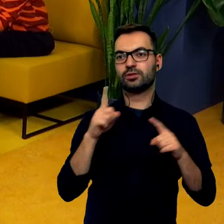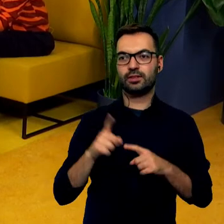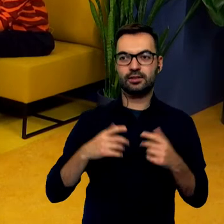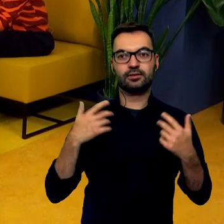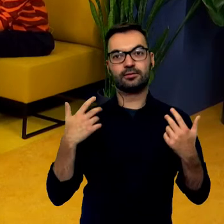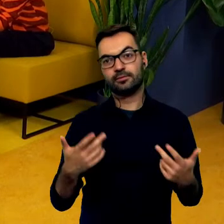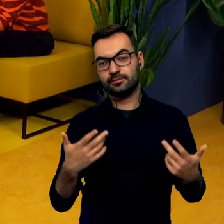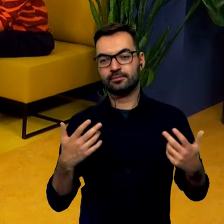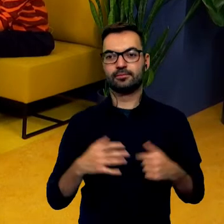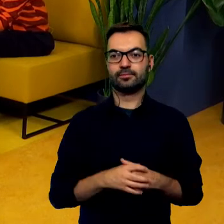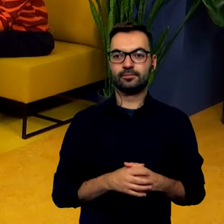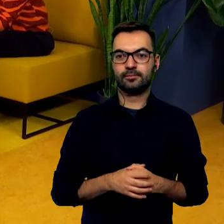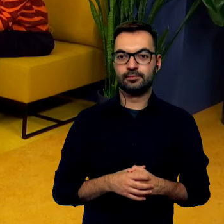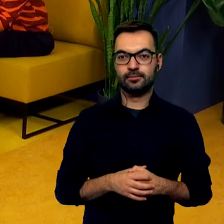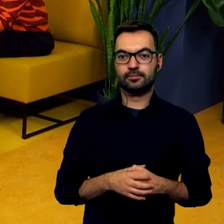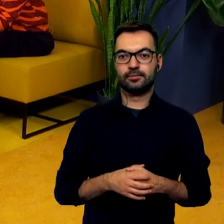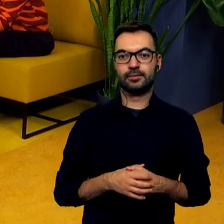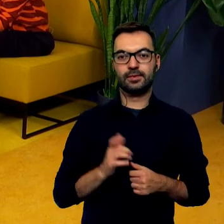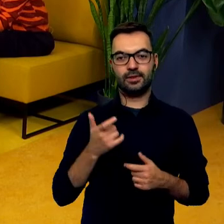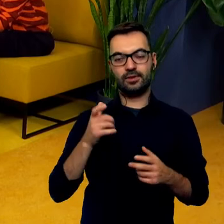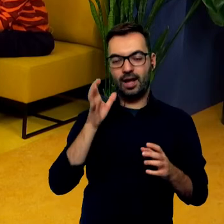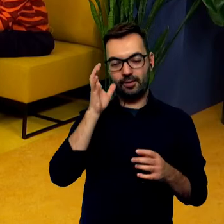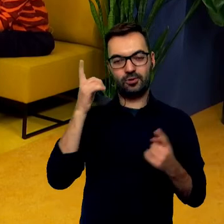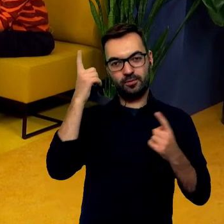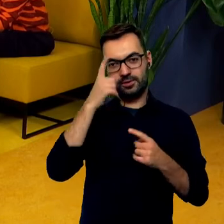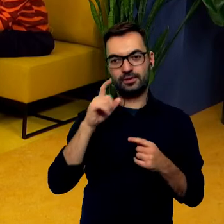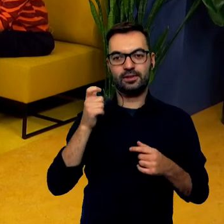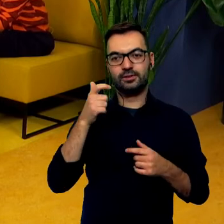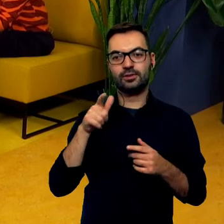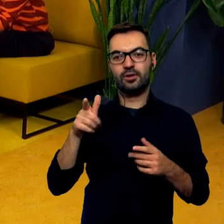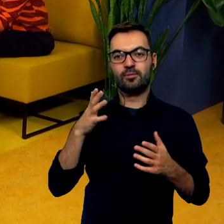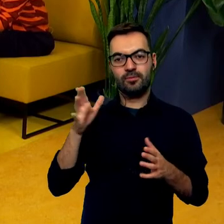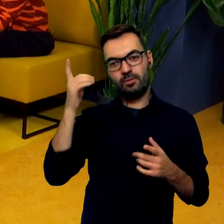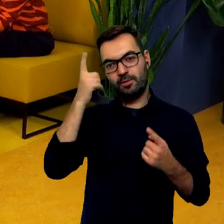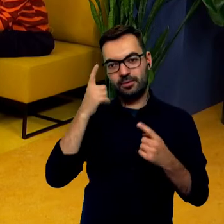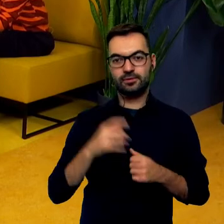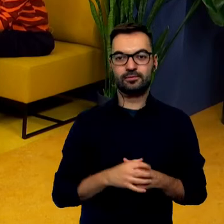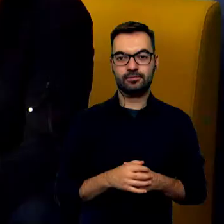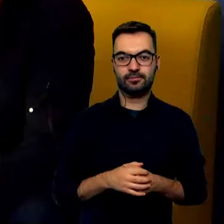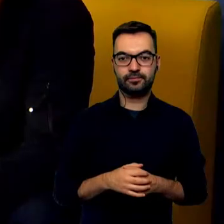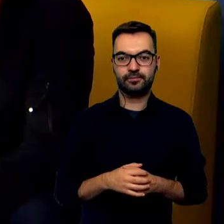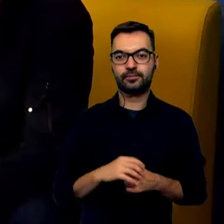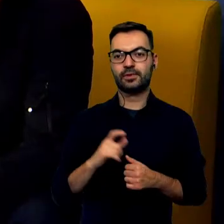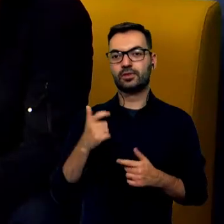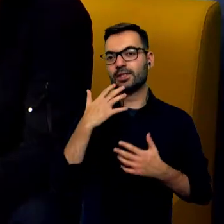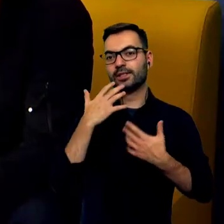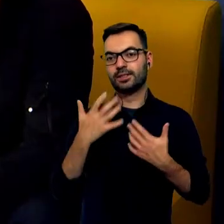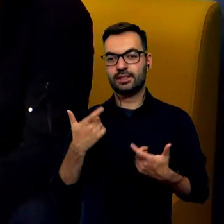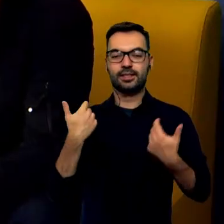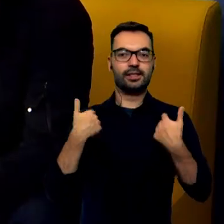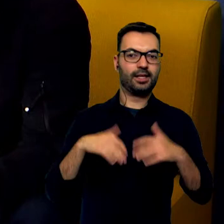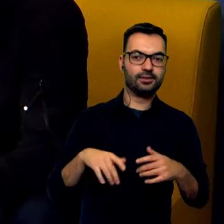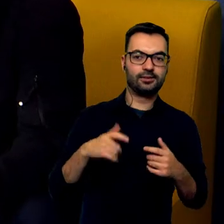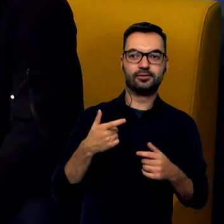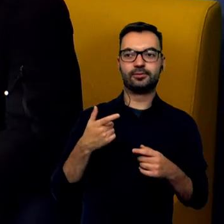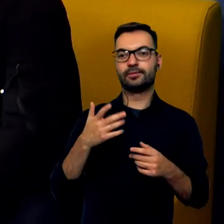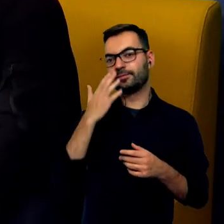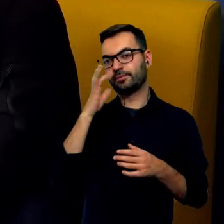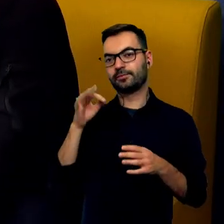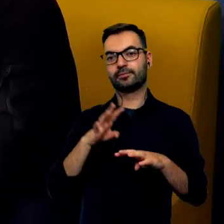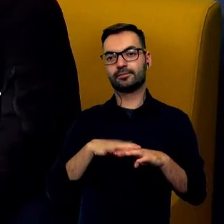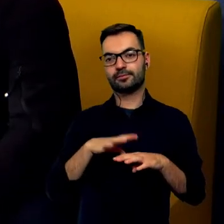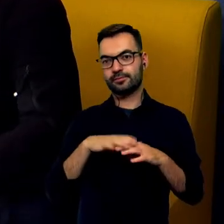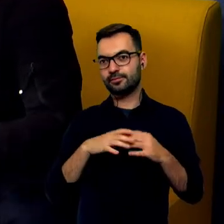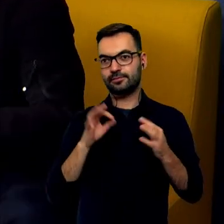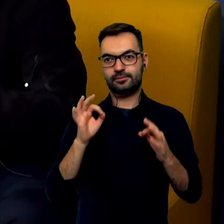znaczy co autor miał na myśli, albo co postać miała na myśli, co pragnie, czego nie pragnie, jaki ma